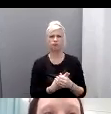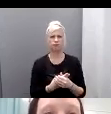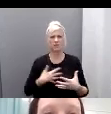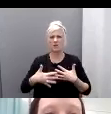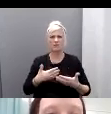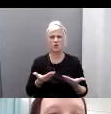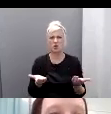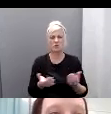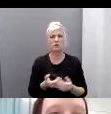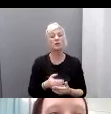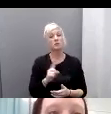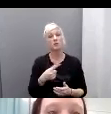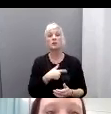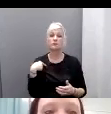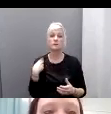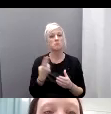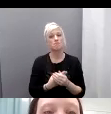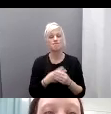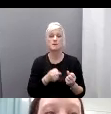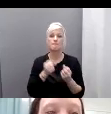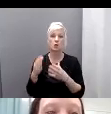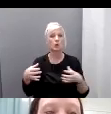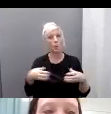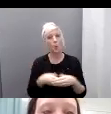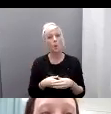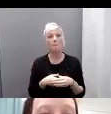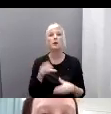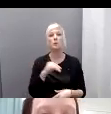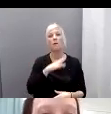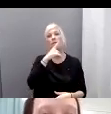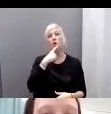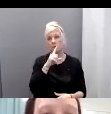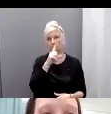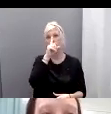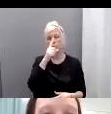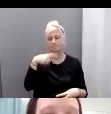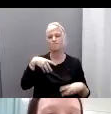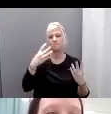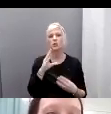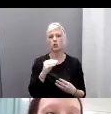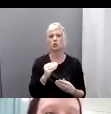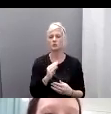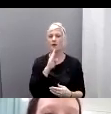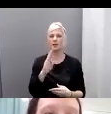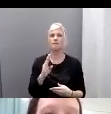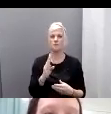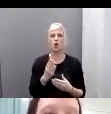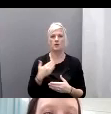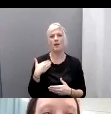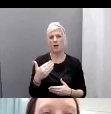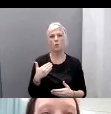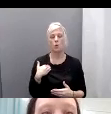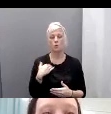Men sen flyttade vi ihop och så småningom förstod de att det var seriöst. Men när jag började bli sämre så sa